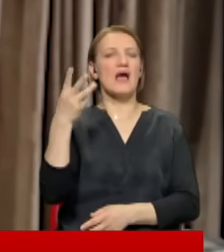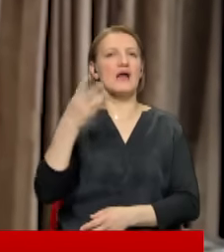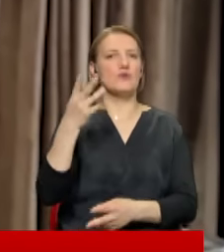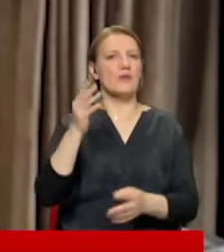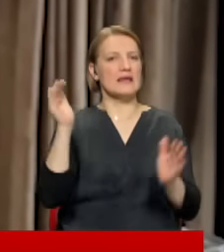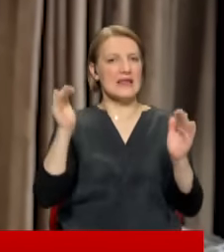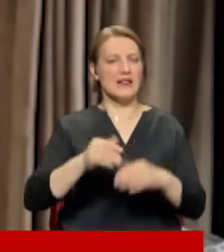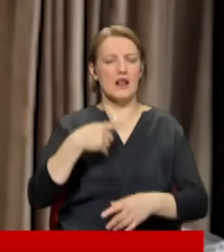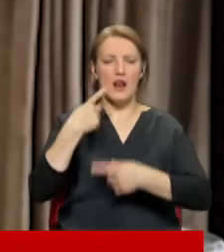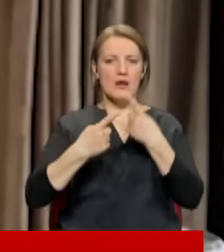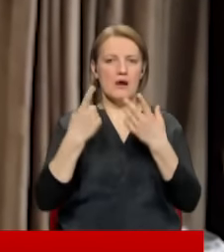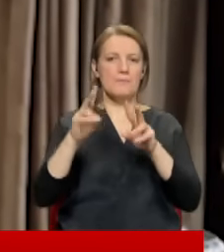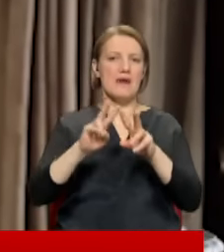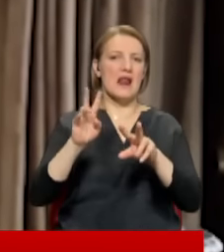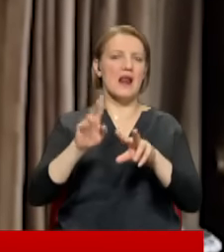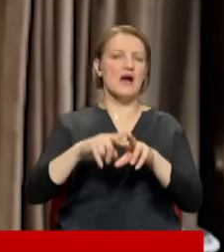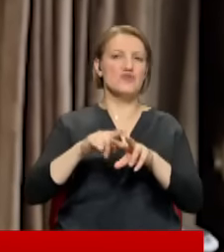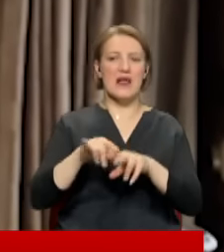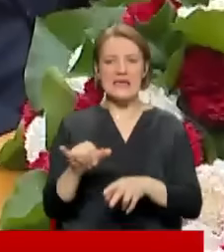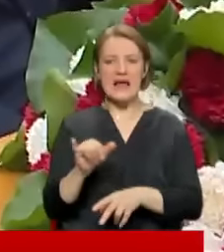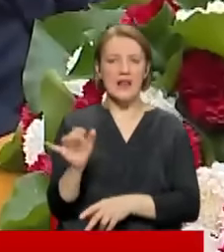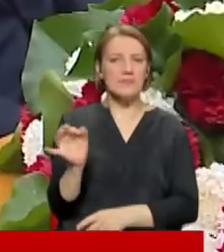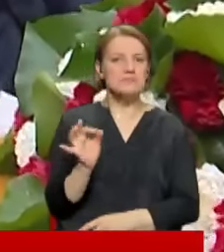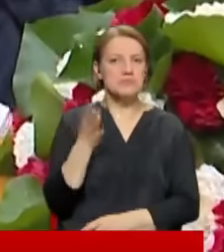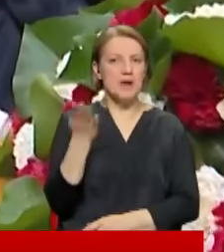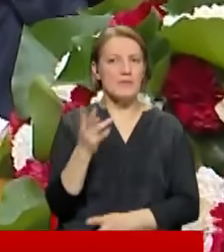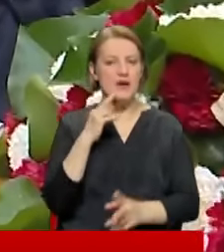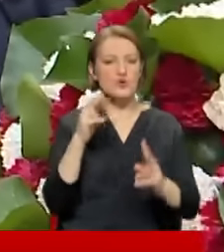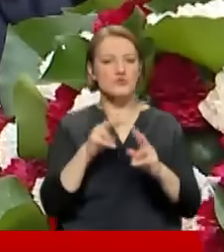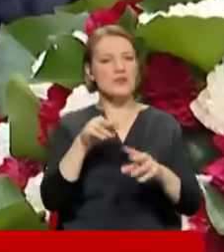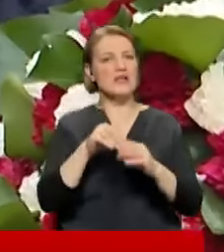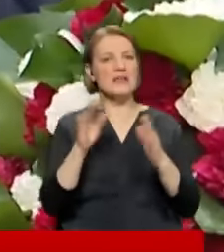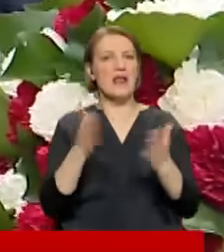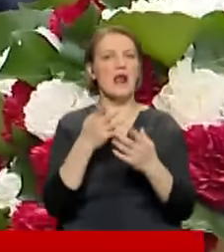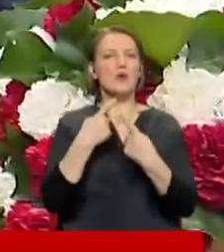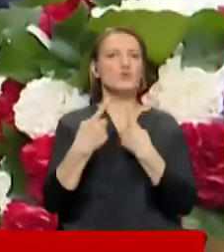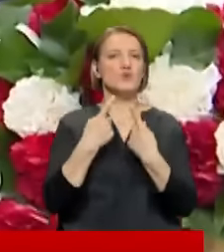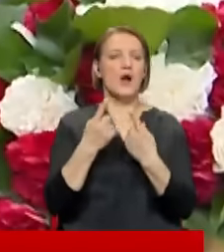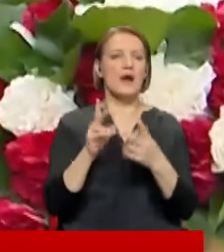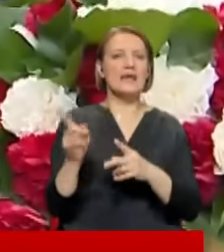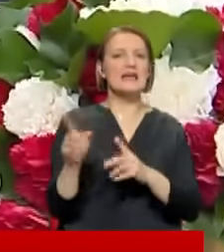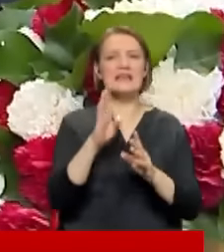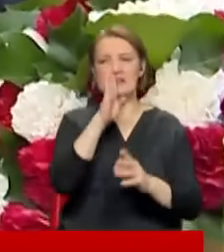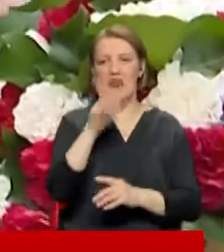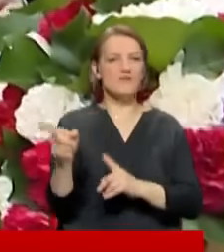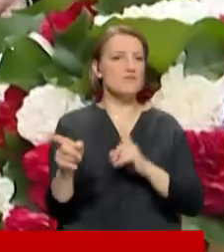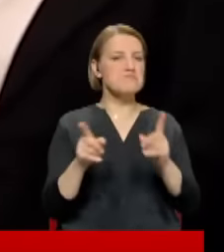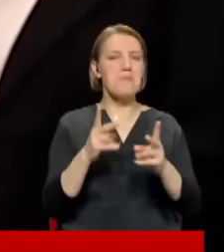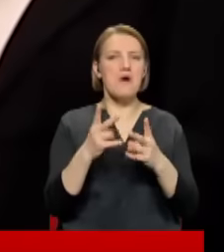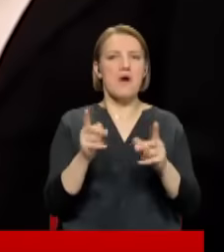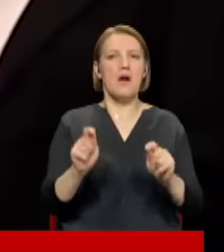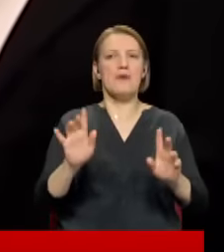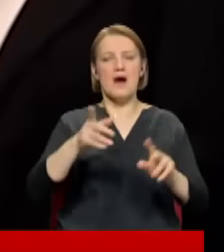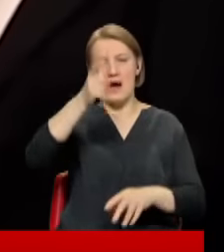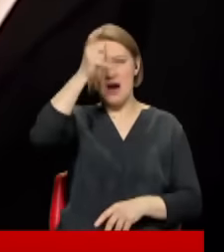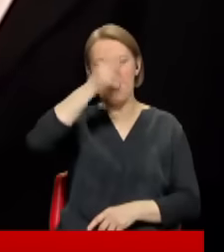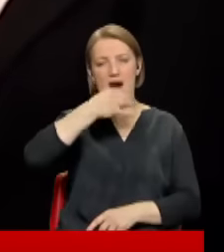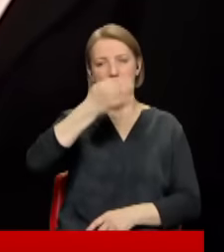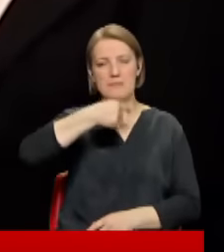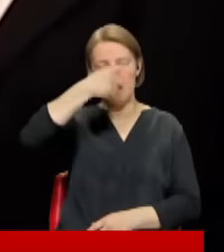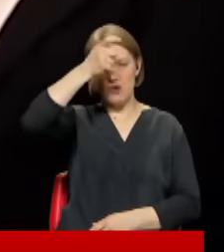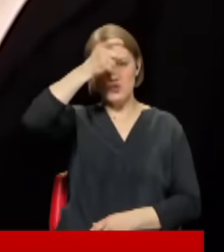Erdoğan'dan geldiği söylendi Akşener'e yakın kaynaklardan ama görüşmede neler konuşulduğuna ilişkin iki tarafta bir açıklama yapmadı. Habertürk